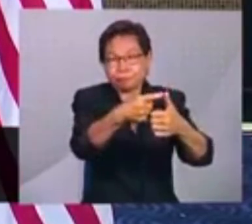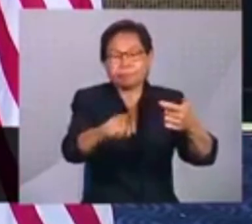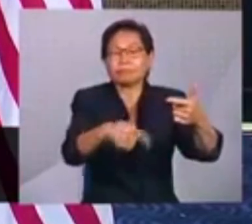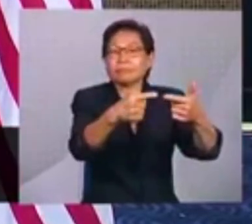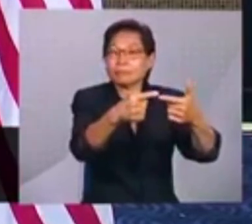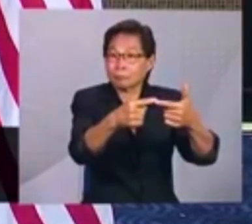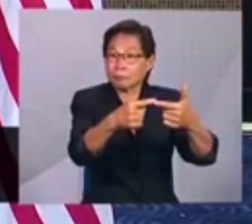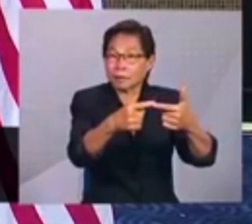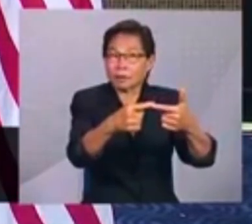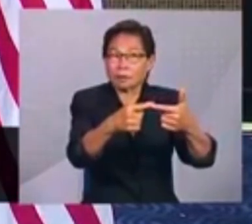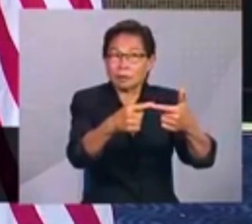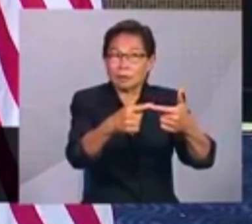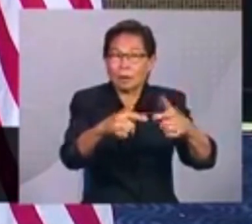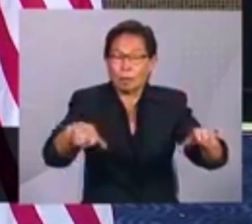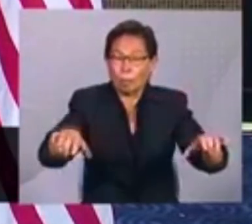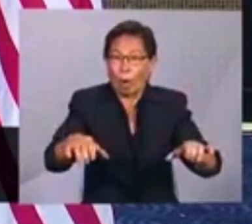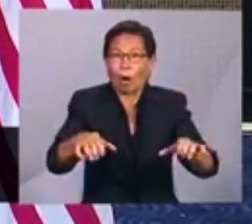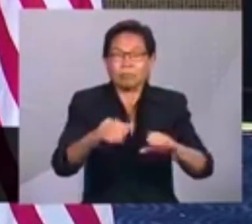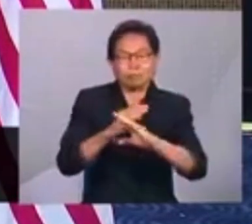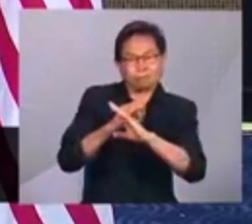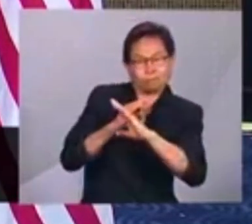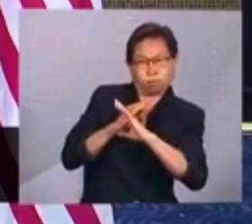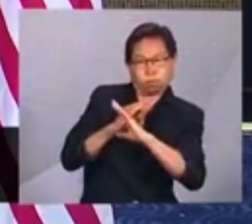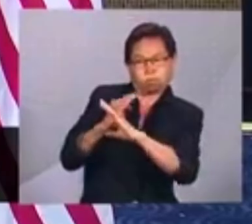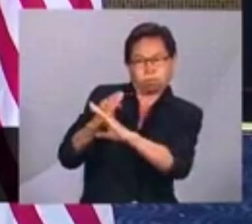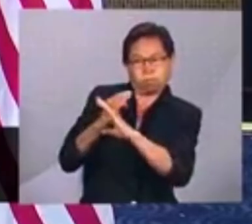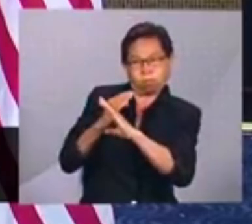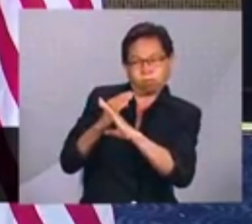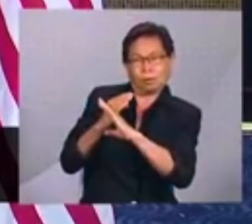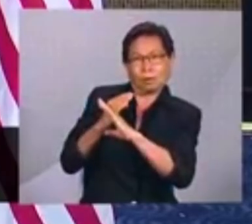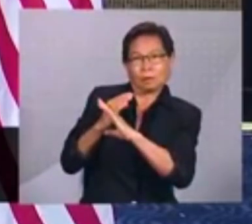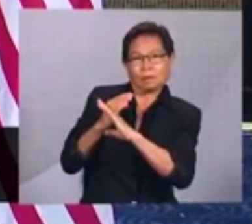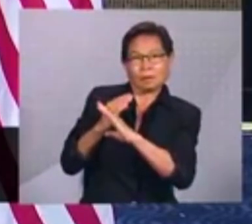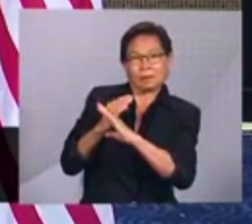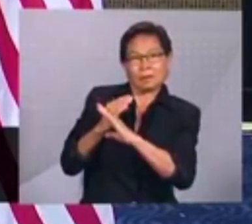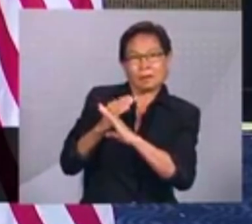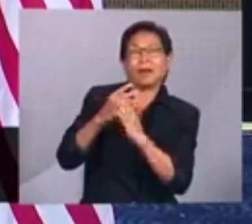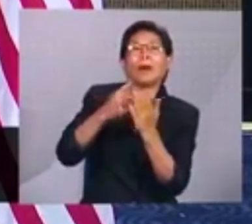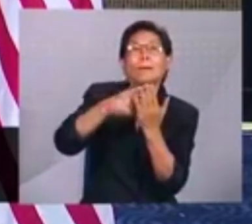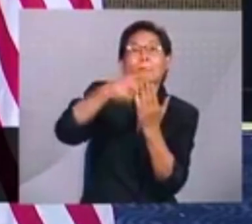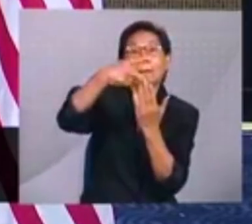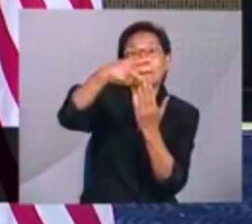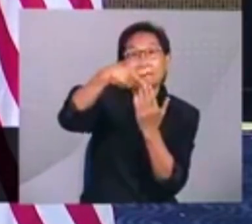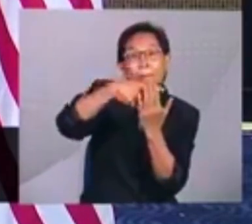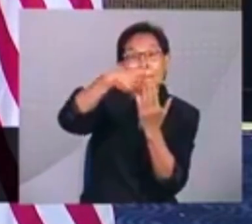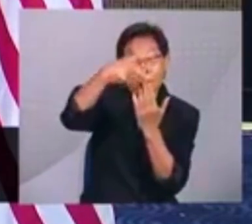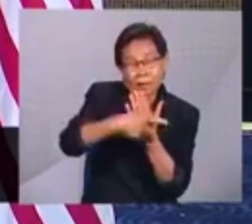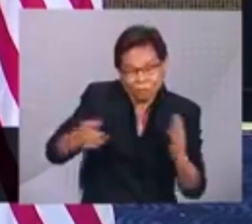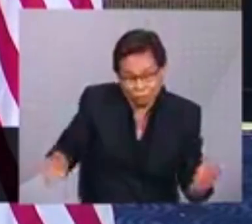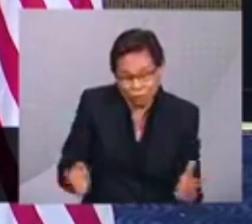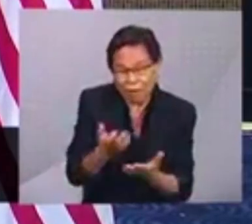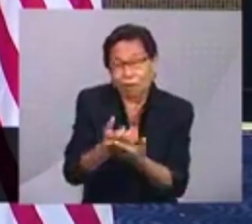Hai keduanya membina ketahanan ataupun Brazilian melalui PKC pasangan ekonomi prihatin